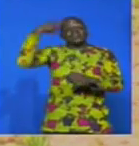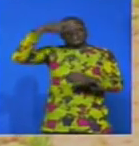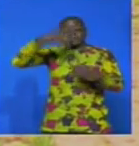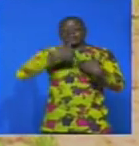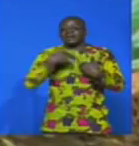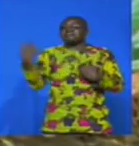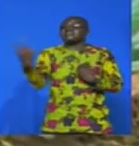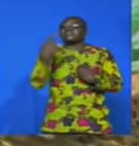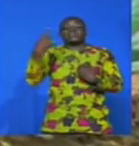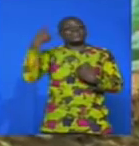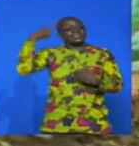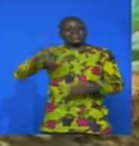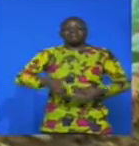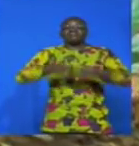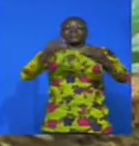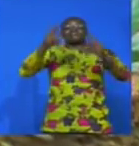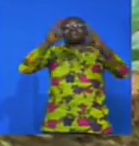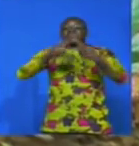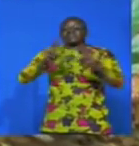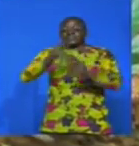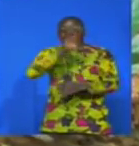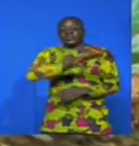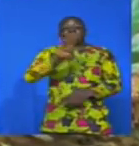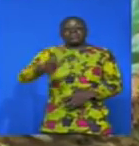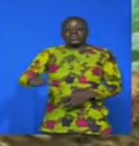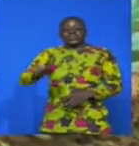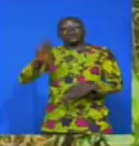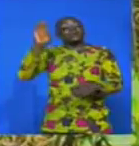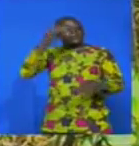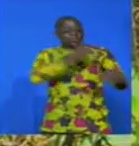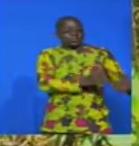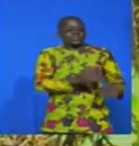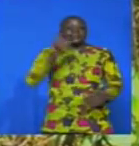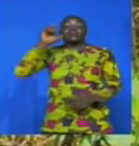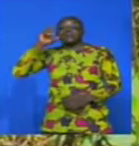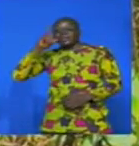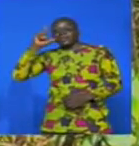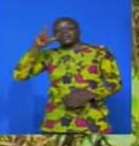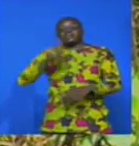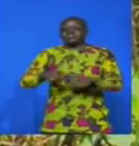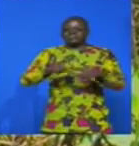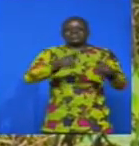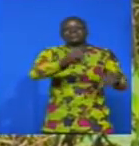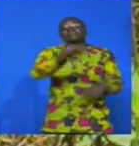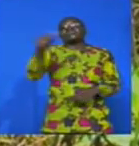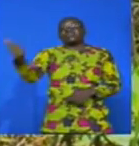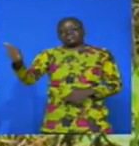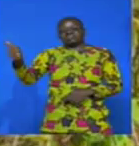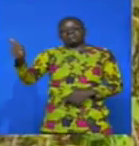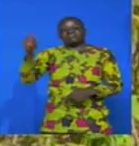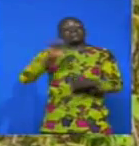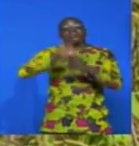grandes plaines qui ravitaille la ville de Bobo Dioulasso et ses environs en légumes et condiments divers. Conséquence directe